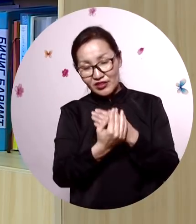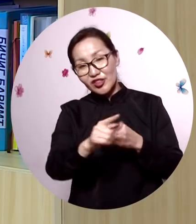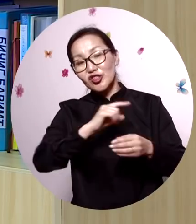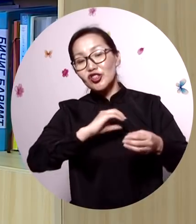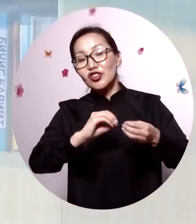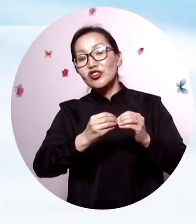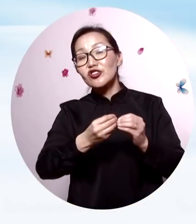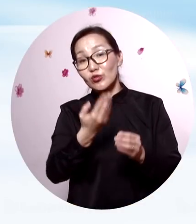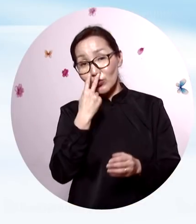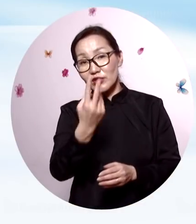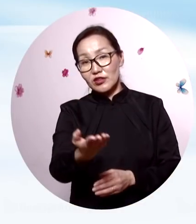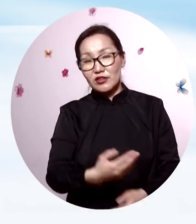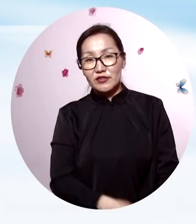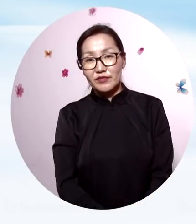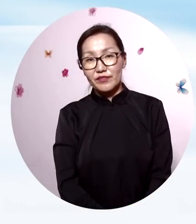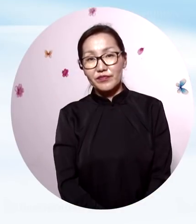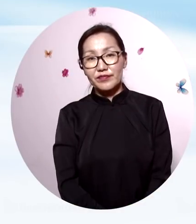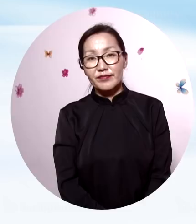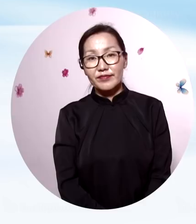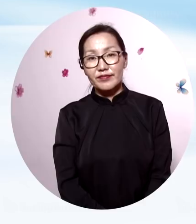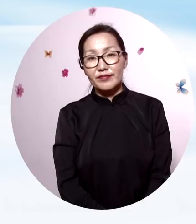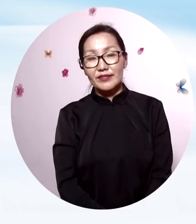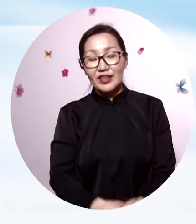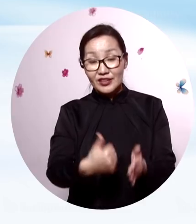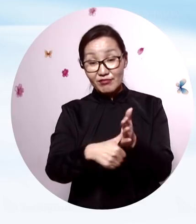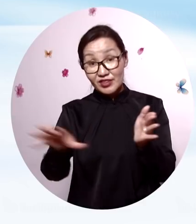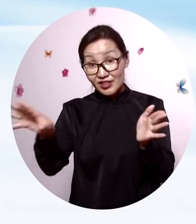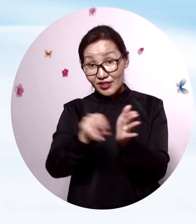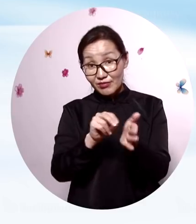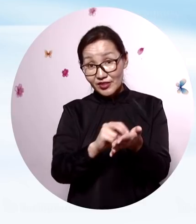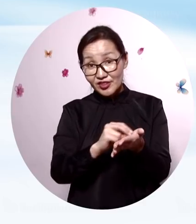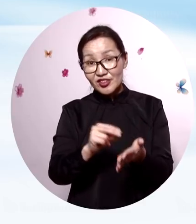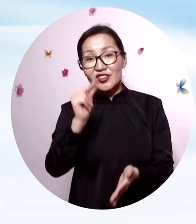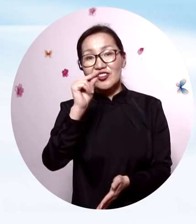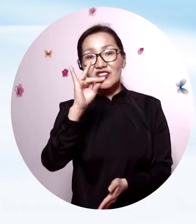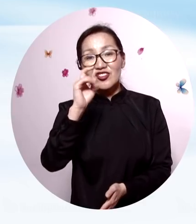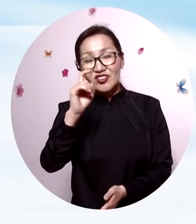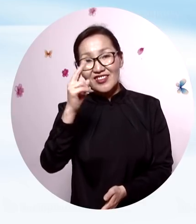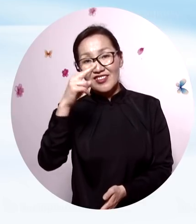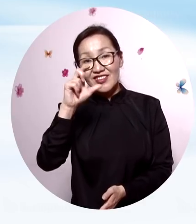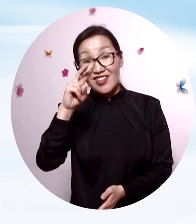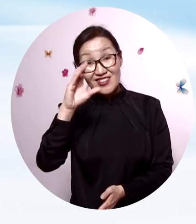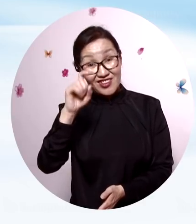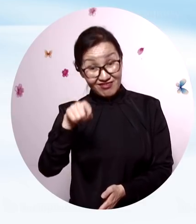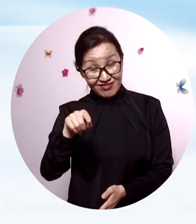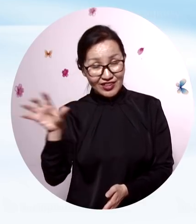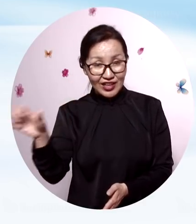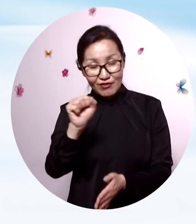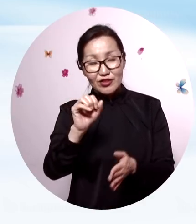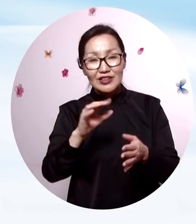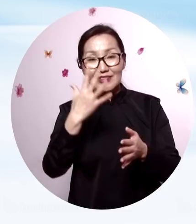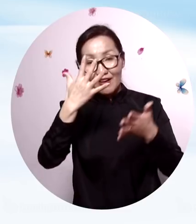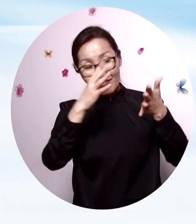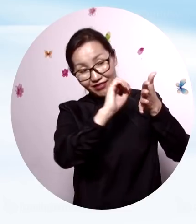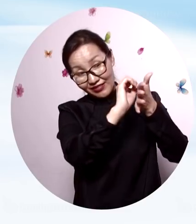саяын ихээсээ авсан чих дэлсэх гэсэн үг байна. За, хүүхдүүдээ дэвтэр дээрээ бичээд чих дэлсэх. Саяынхаа